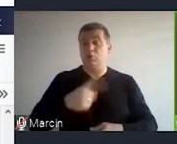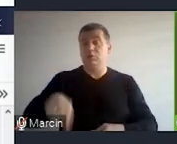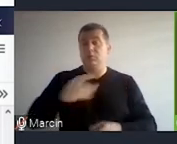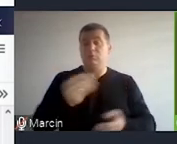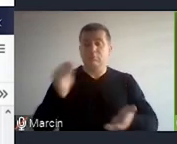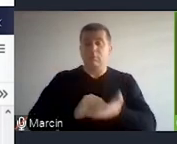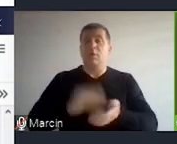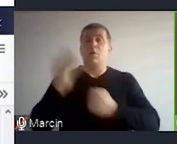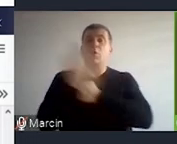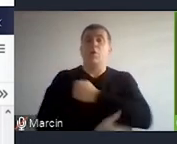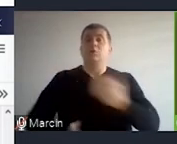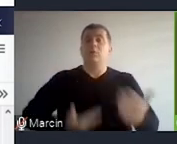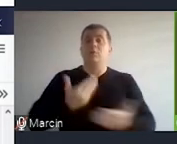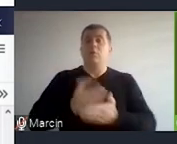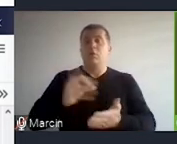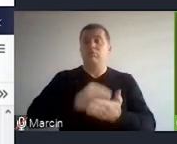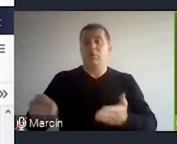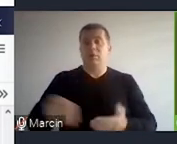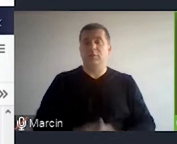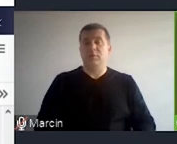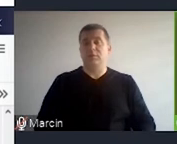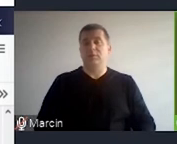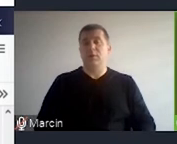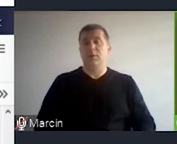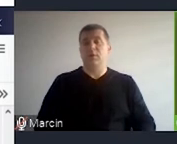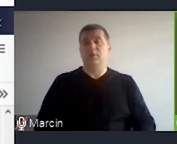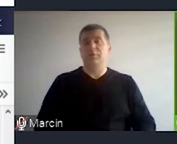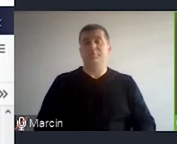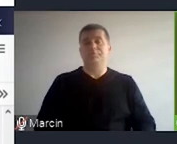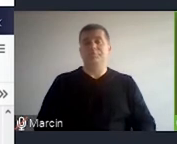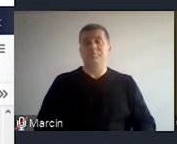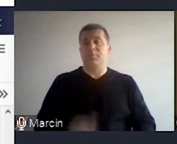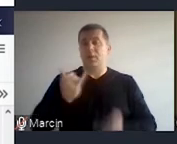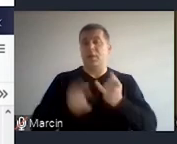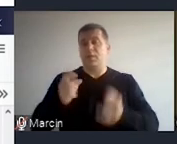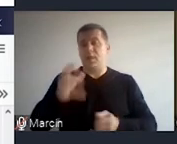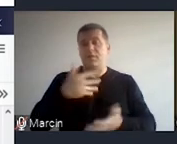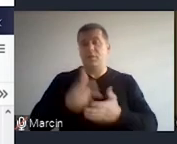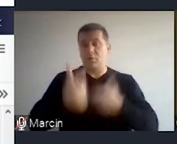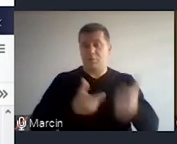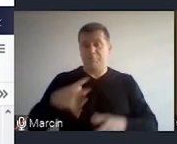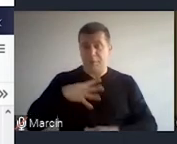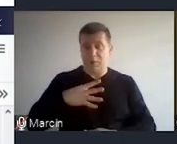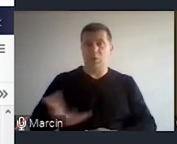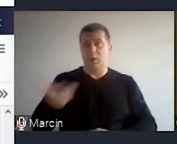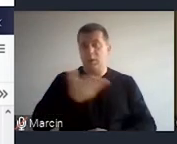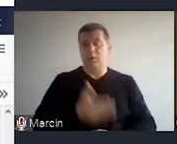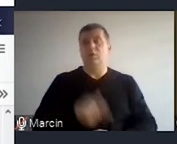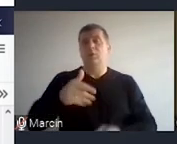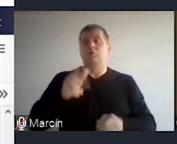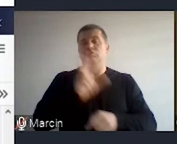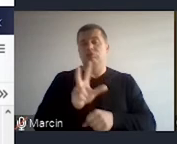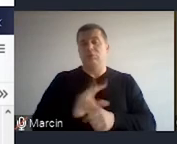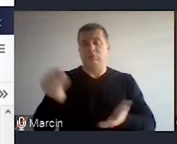ująć w końcowym wniosku o płatność. Jeśli w takim razie takie wydatki ponosicie, to